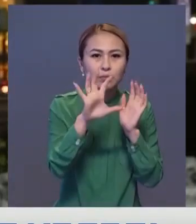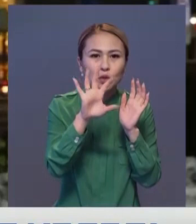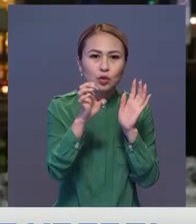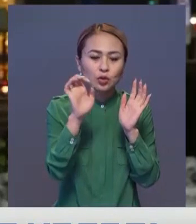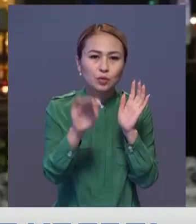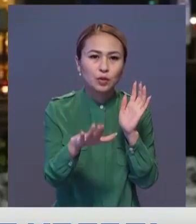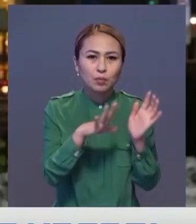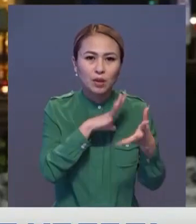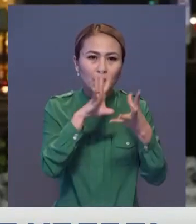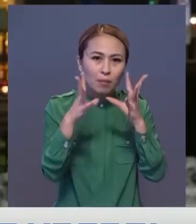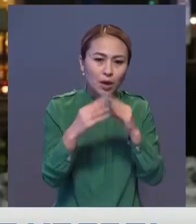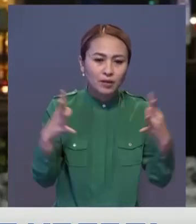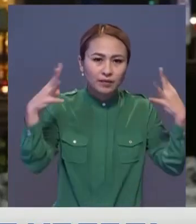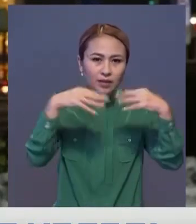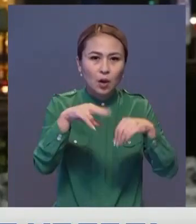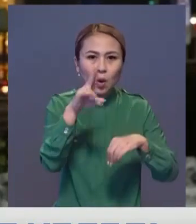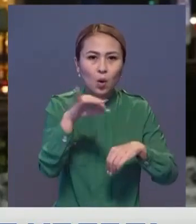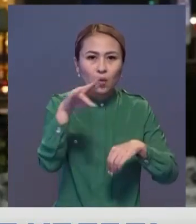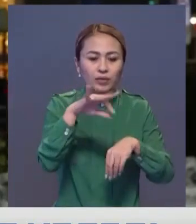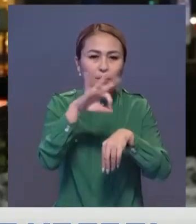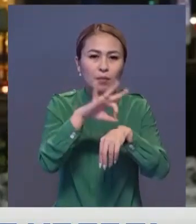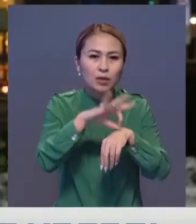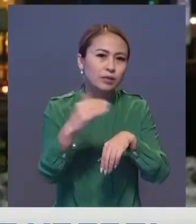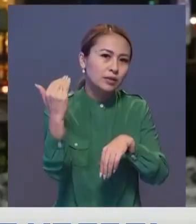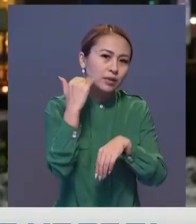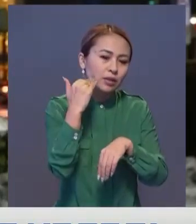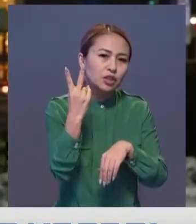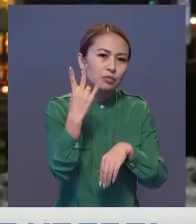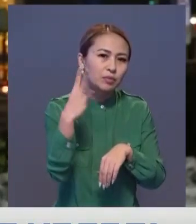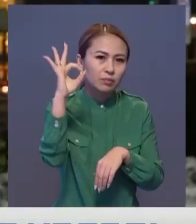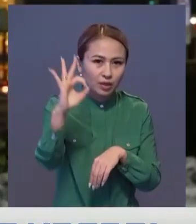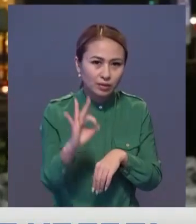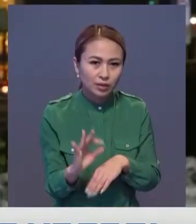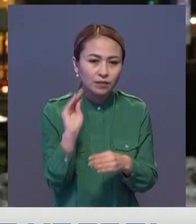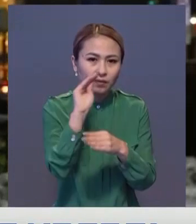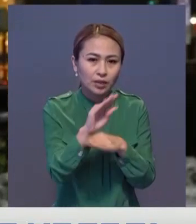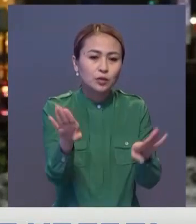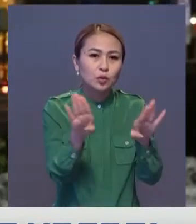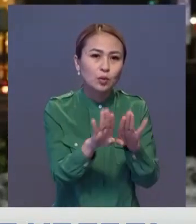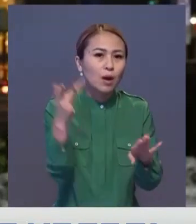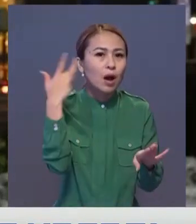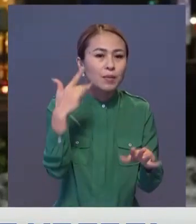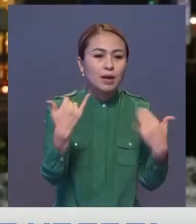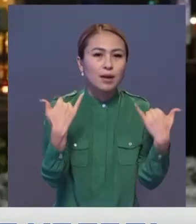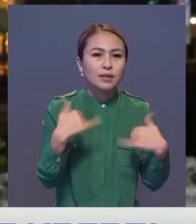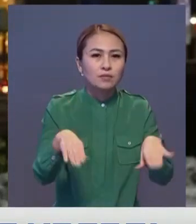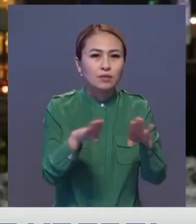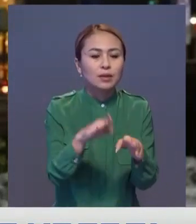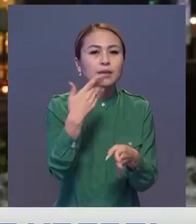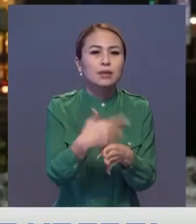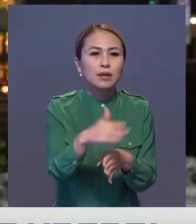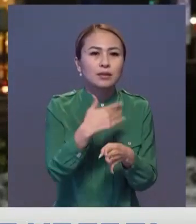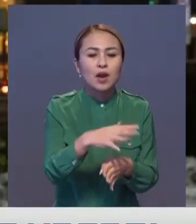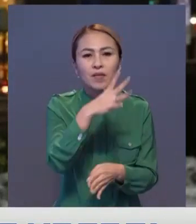жеткен. Бұл барлық елдердегі COVID-пен ауырғандардың шамамен 25%-ын құрайды. Дей тұрғанмен ақштағы қазіргі жағдай өткен кезеңдермен